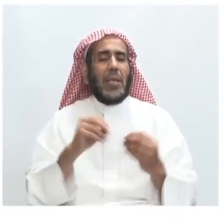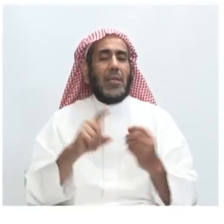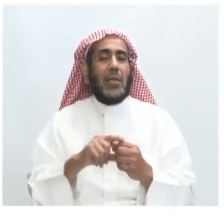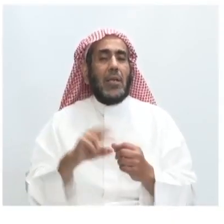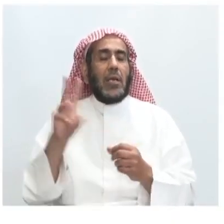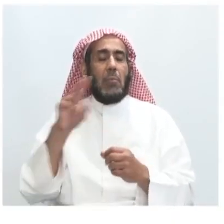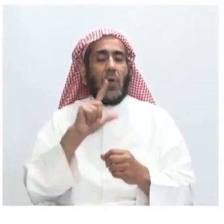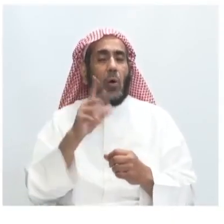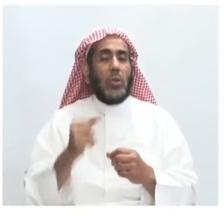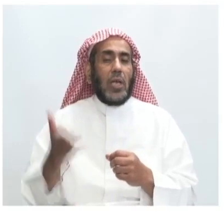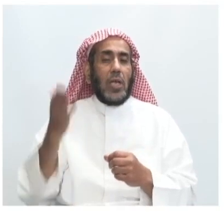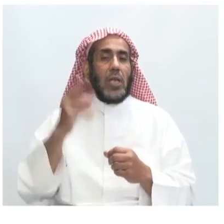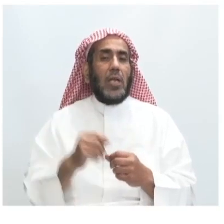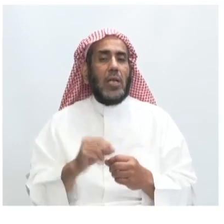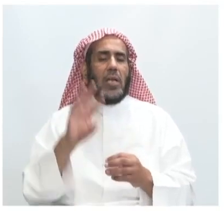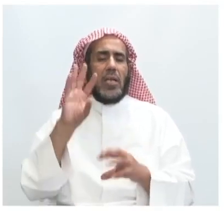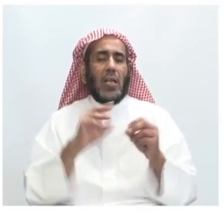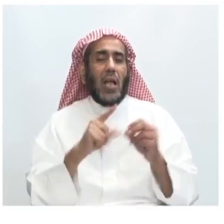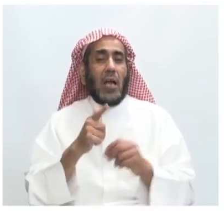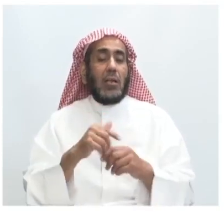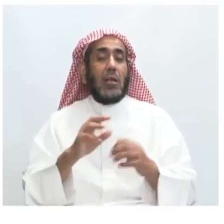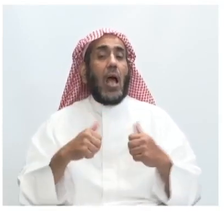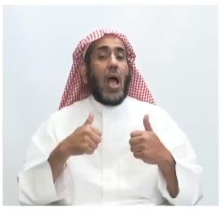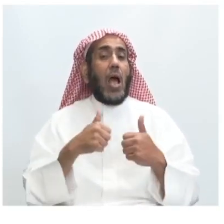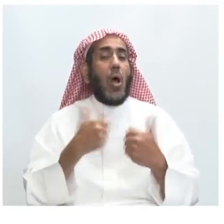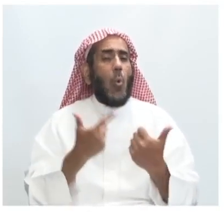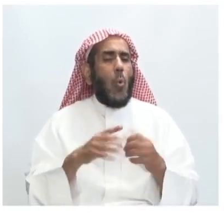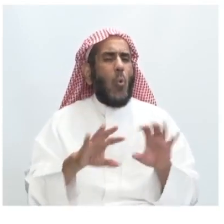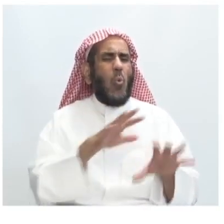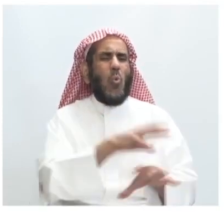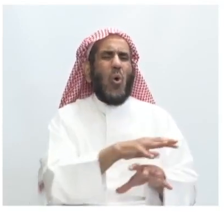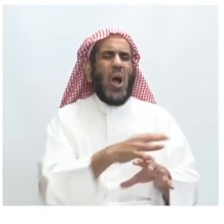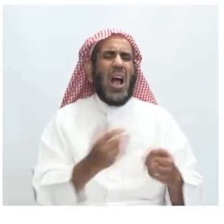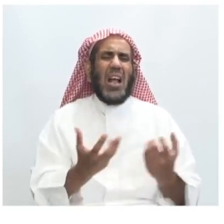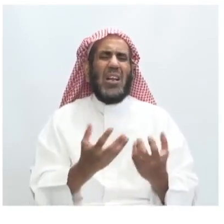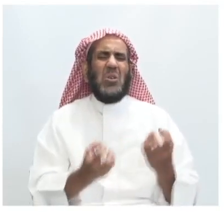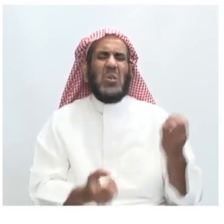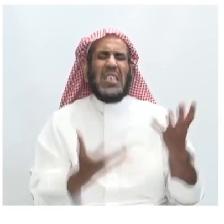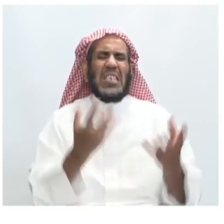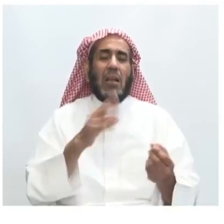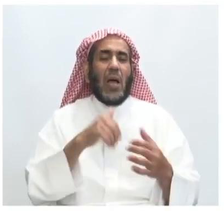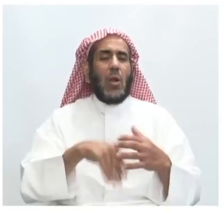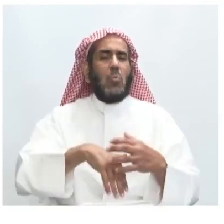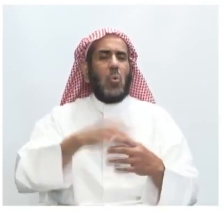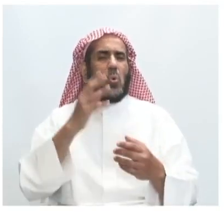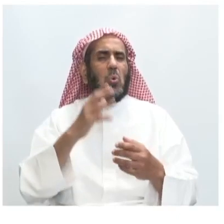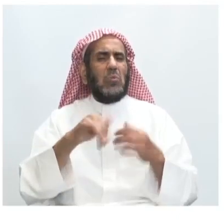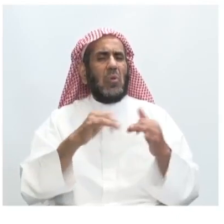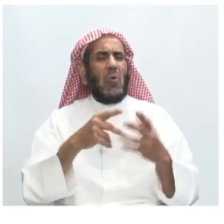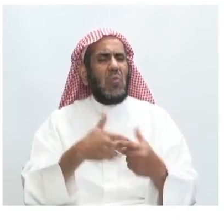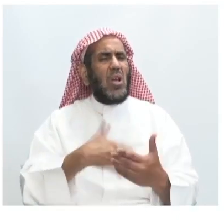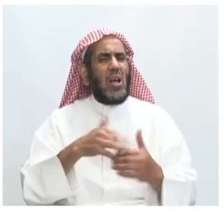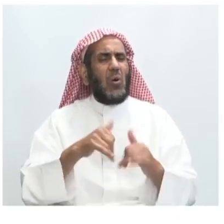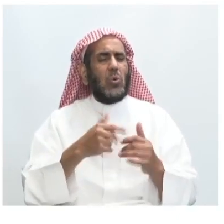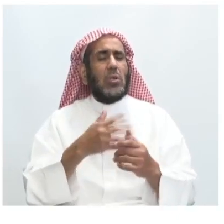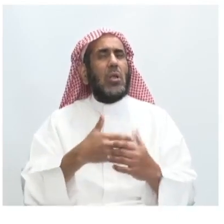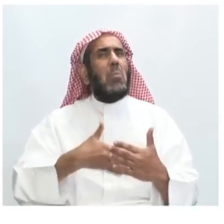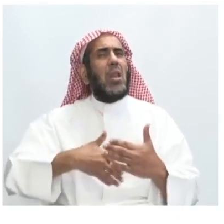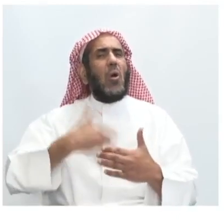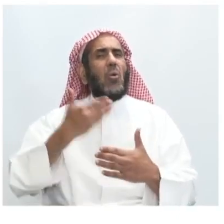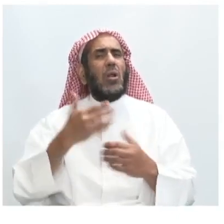كما في قوله تعالى حكايه عن اهل النار فهل الى خروج من سبيل هل هنا التمني يتمنان